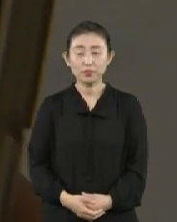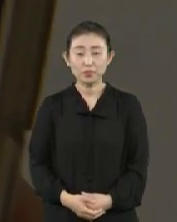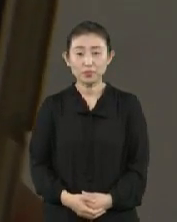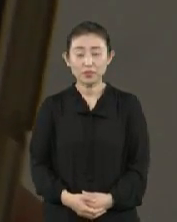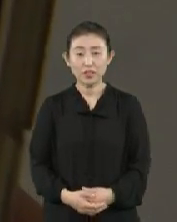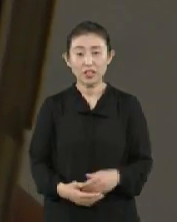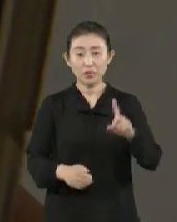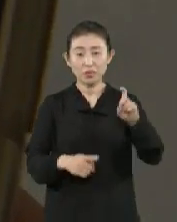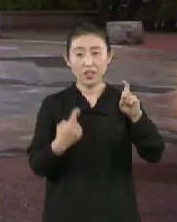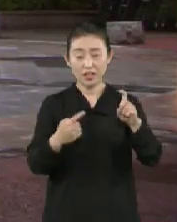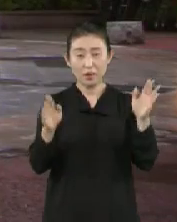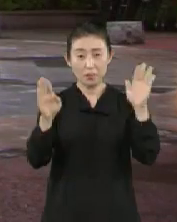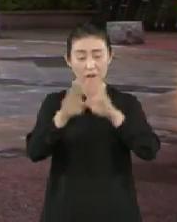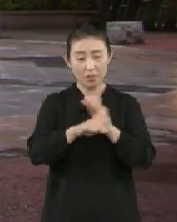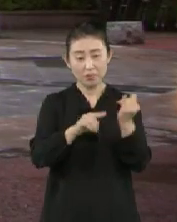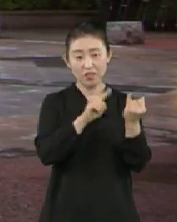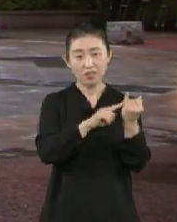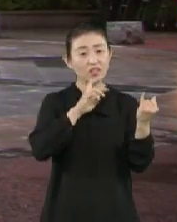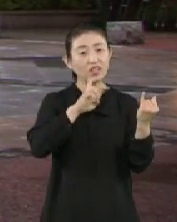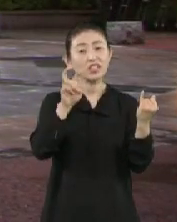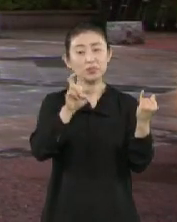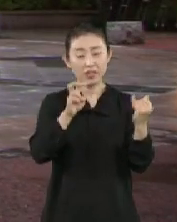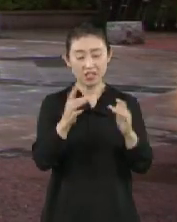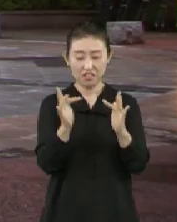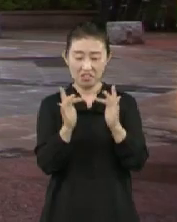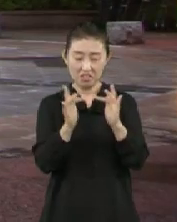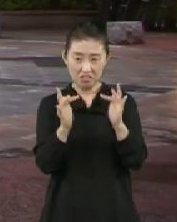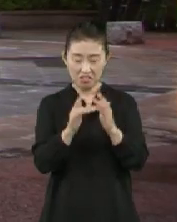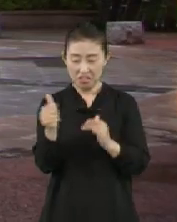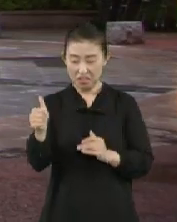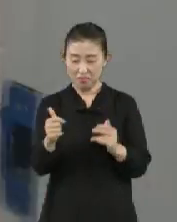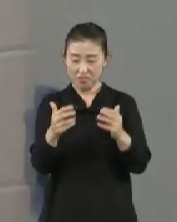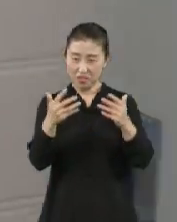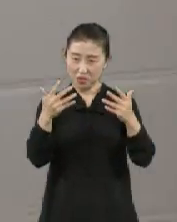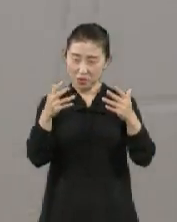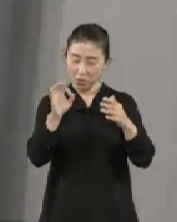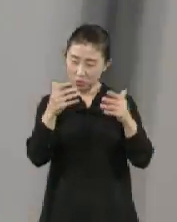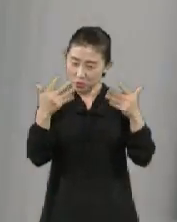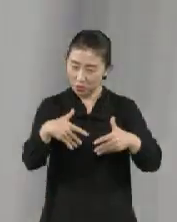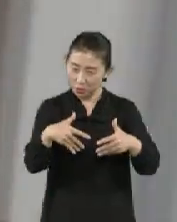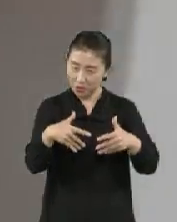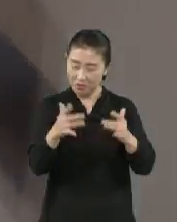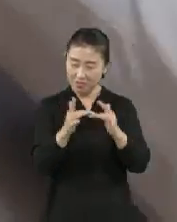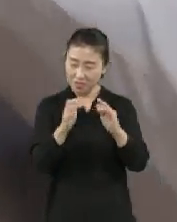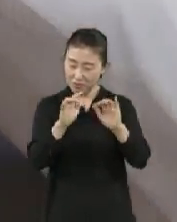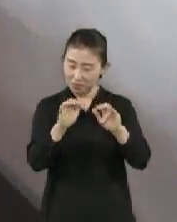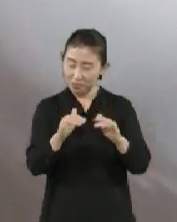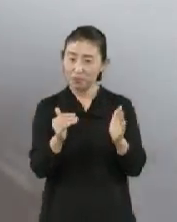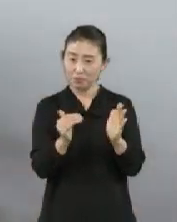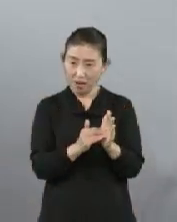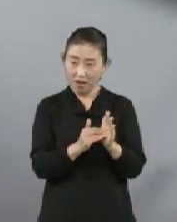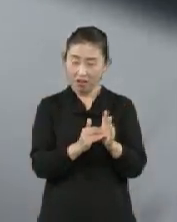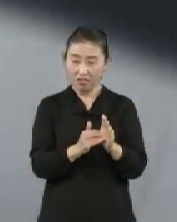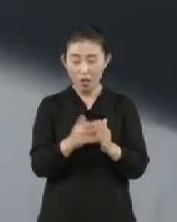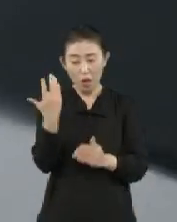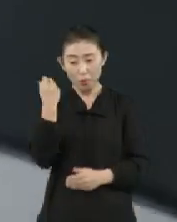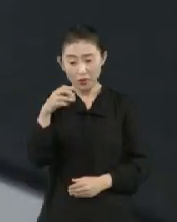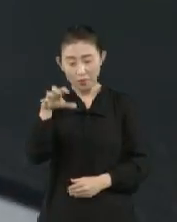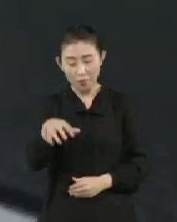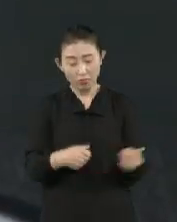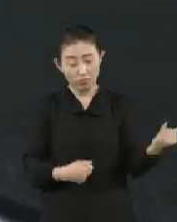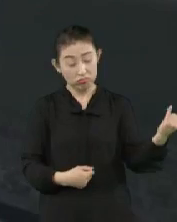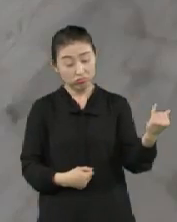지난 1일 밤 20대 여성 A씨는 채팅 앱을 통해 한 남성과 조건 만남을 약속했습니다. 하지만 A씨가 들어간